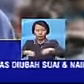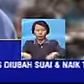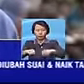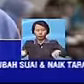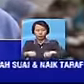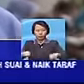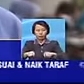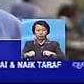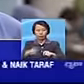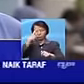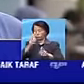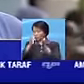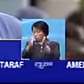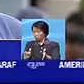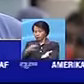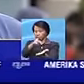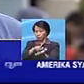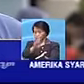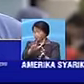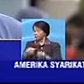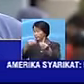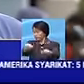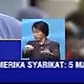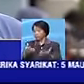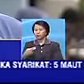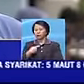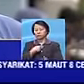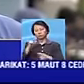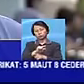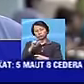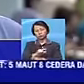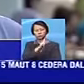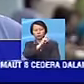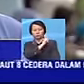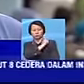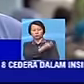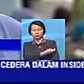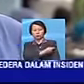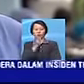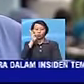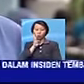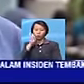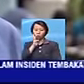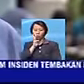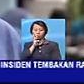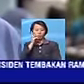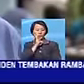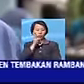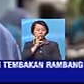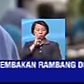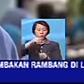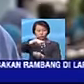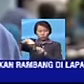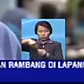untuk perpindahan ini, banjir, kita gunakan tenaga wanita di